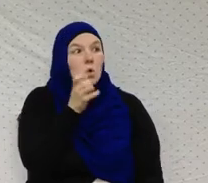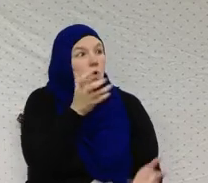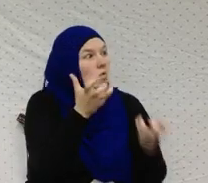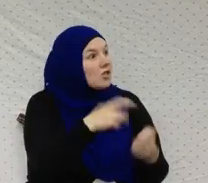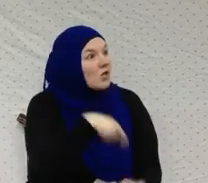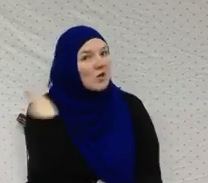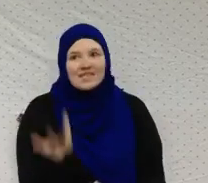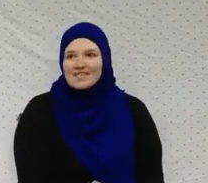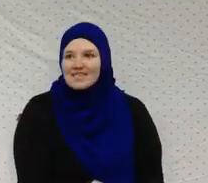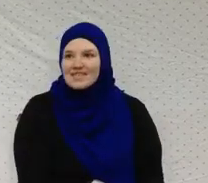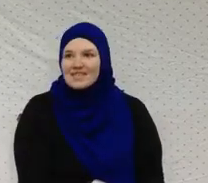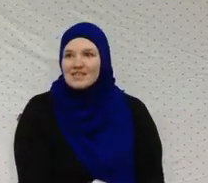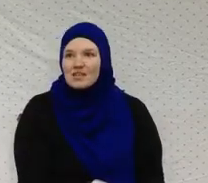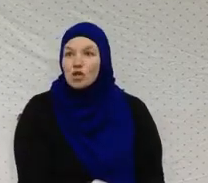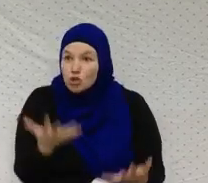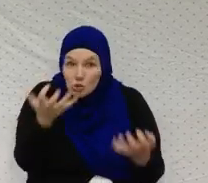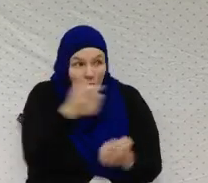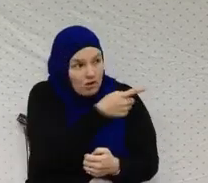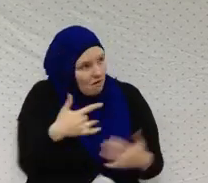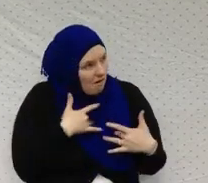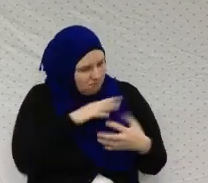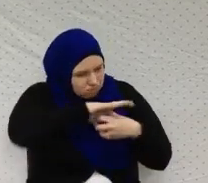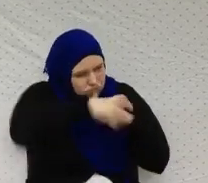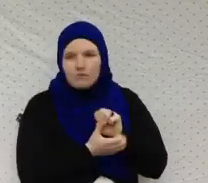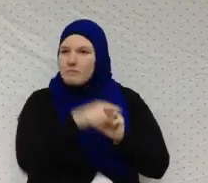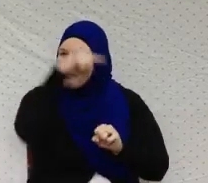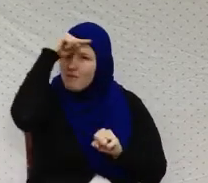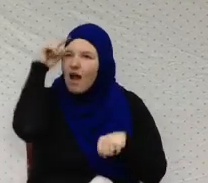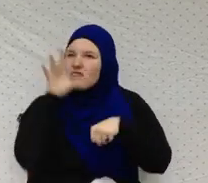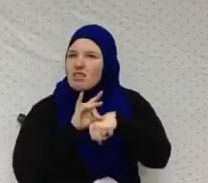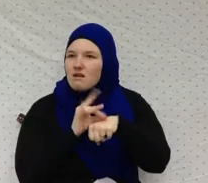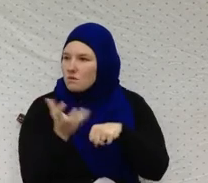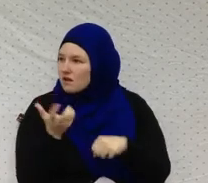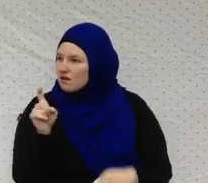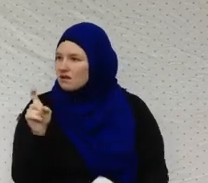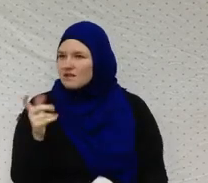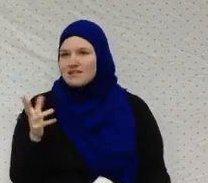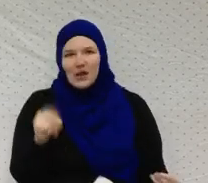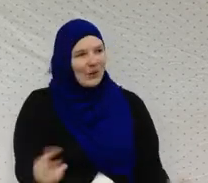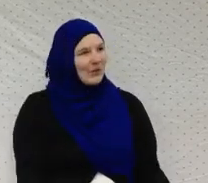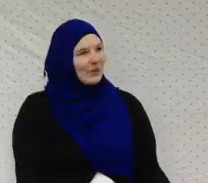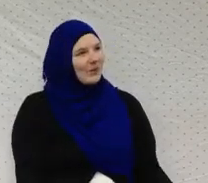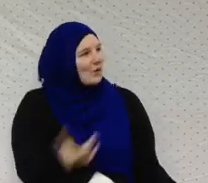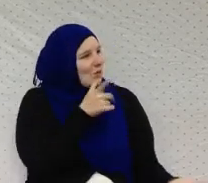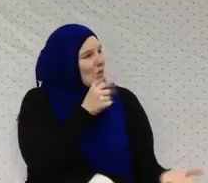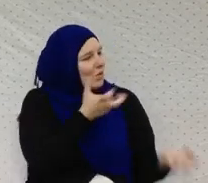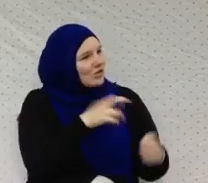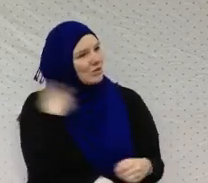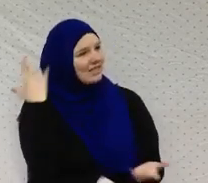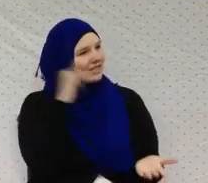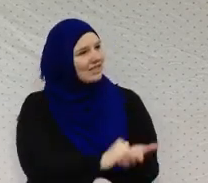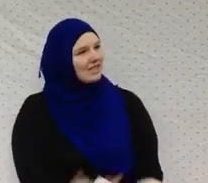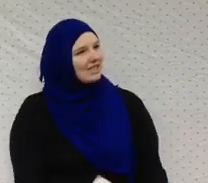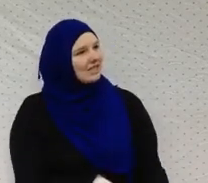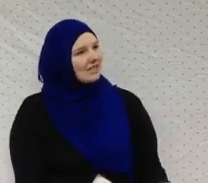who could risk having his heart covered with tar? The Quran says, كَلَّا